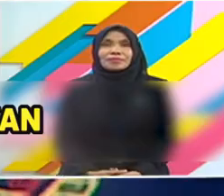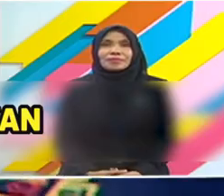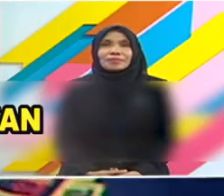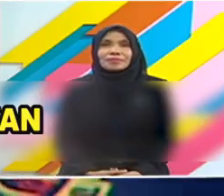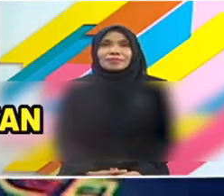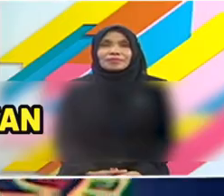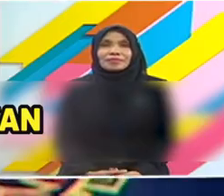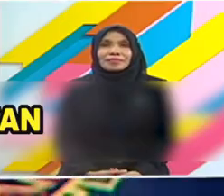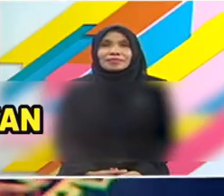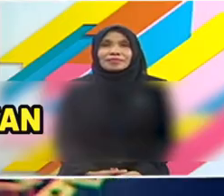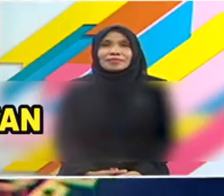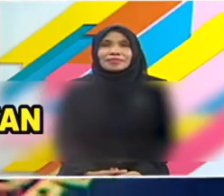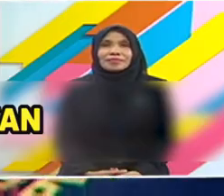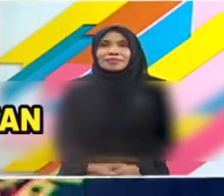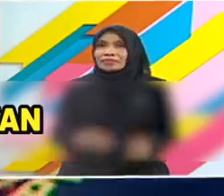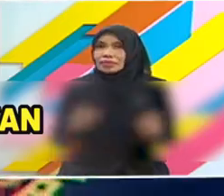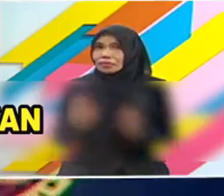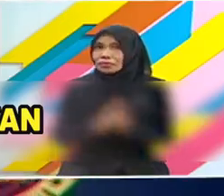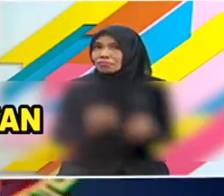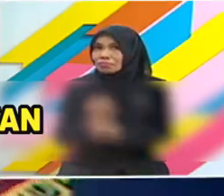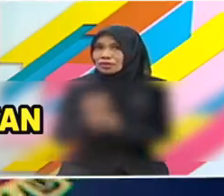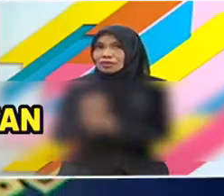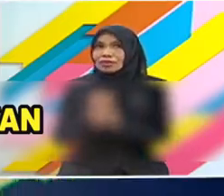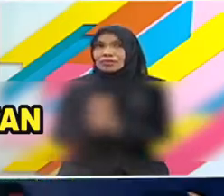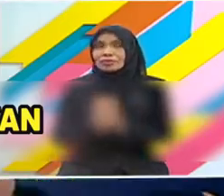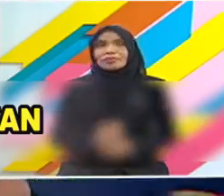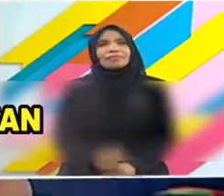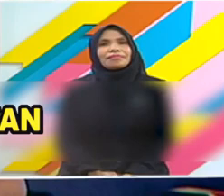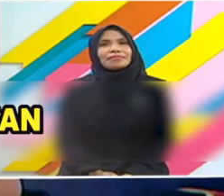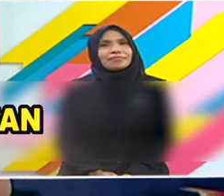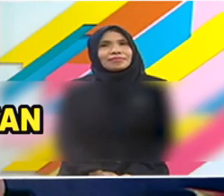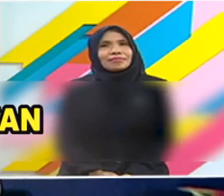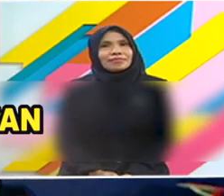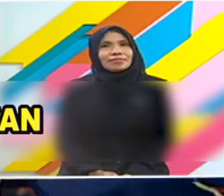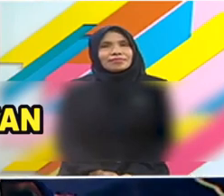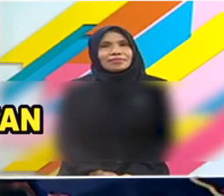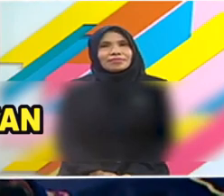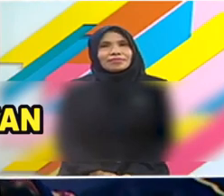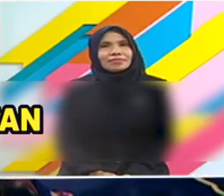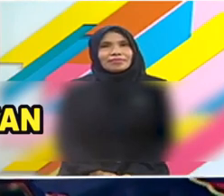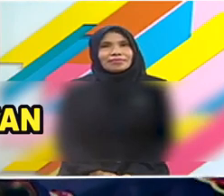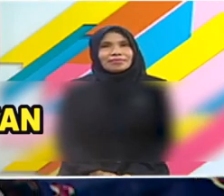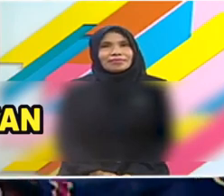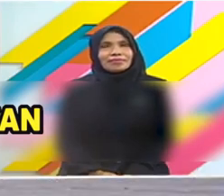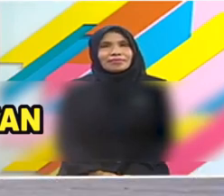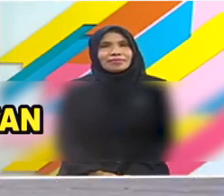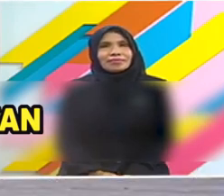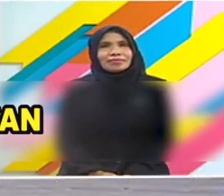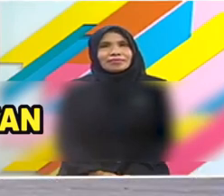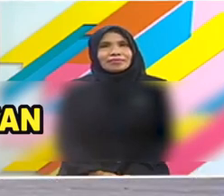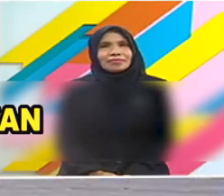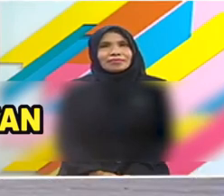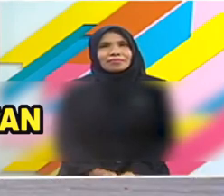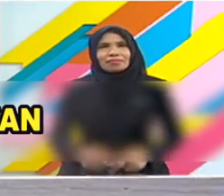pegang daun limau purut ni. Okey, Kak Rina. Kak Rina ada terpegang duri ya? Ya. Rasa apa tu?